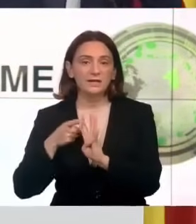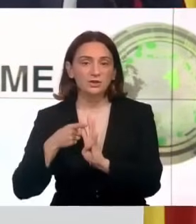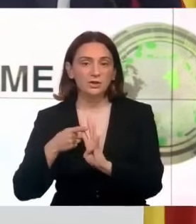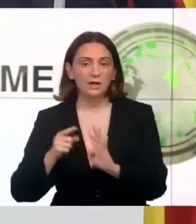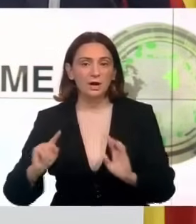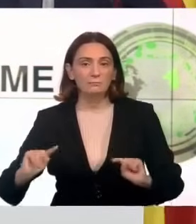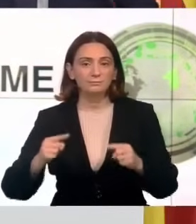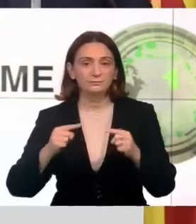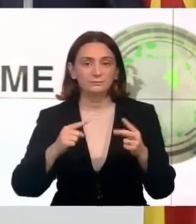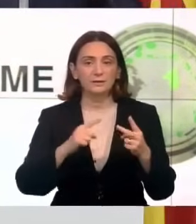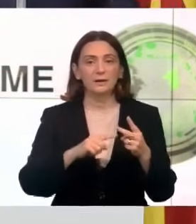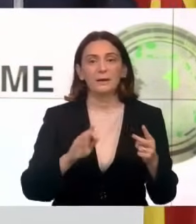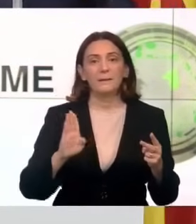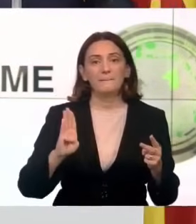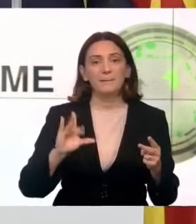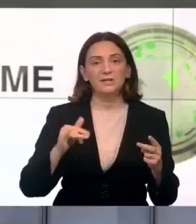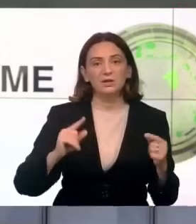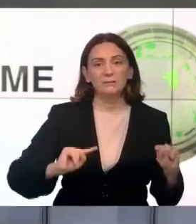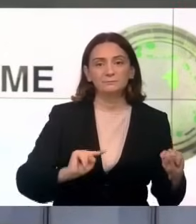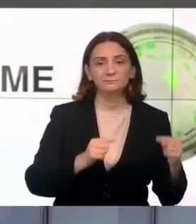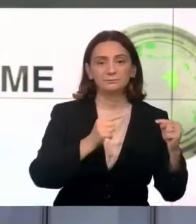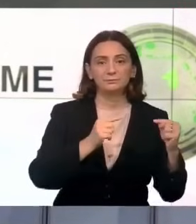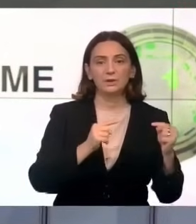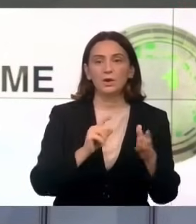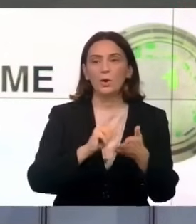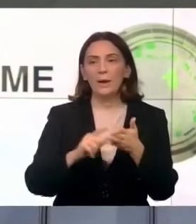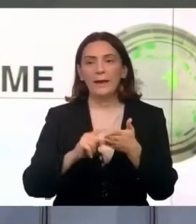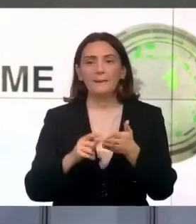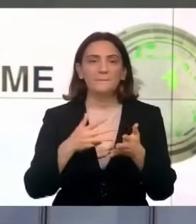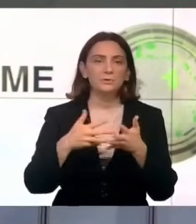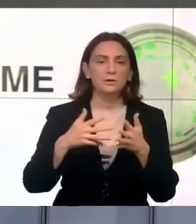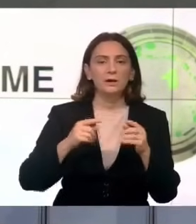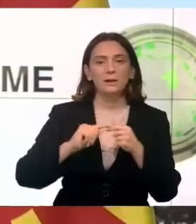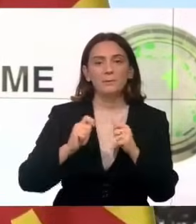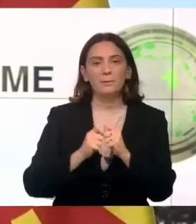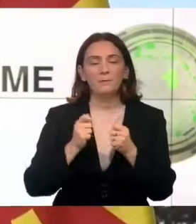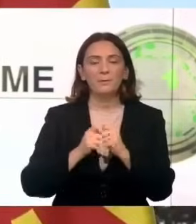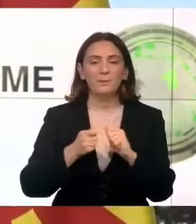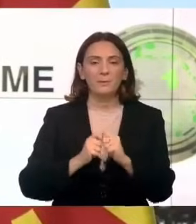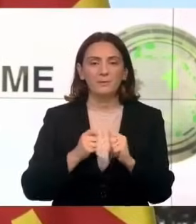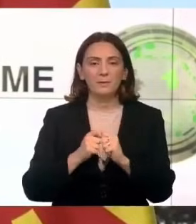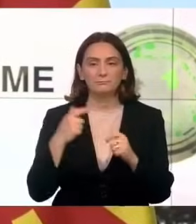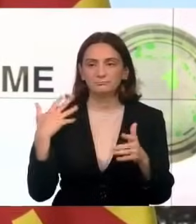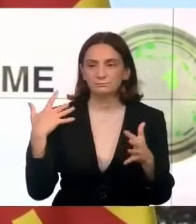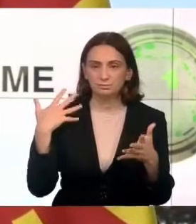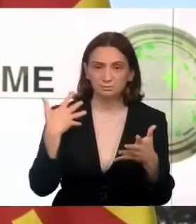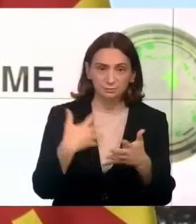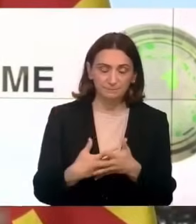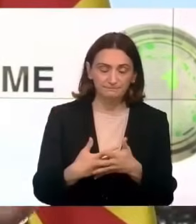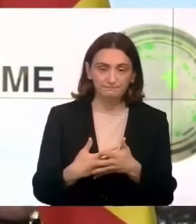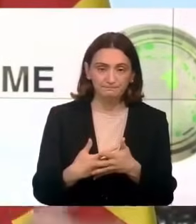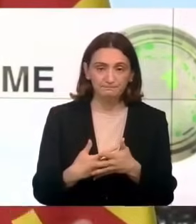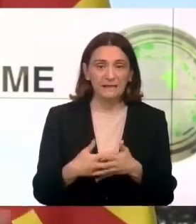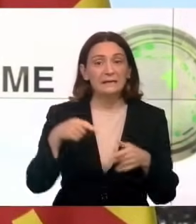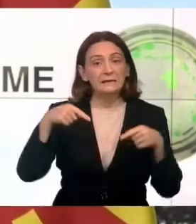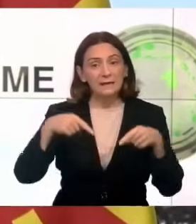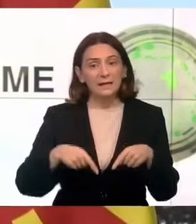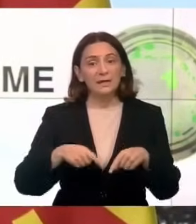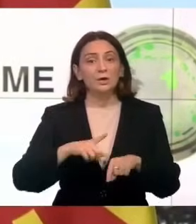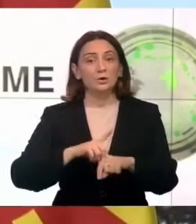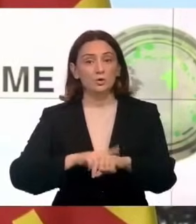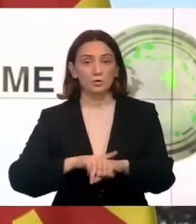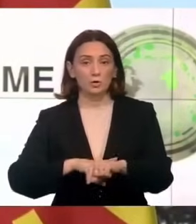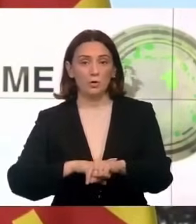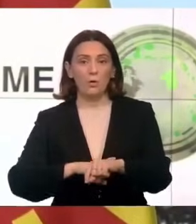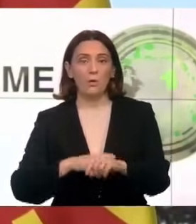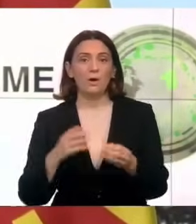shpreson që BE-ja të ndihmojë në gjetjen e mënyrave për të vazhduar rrugën e integrimit evropian. Në mbetimi të përkushtuar si qeveri në